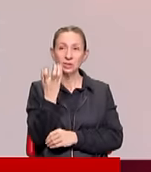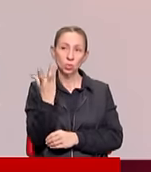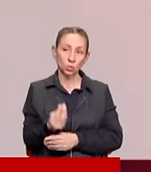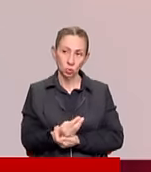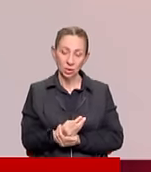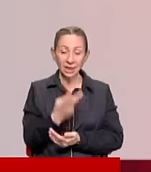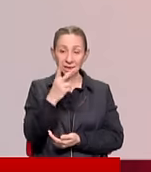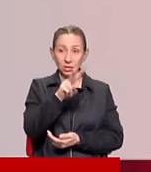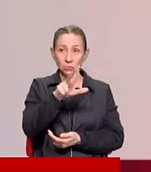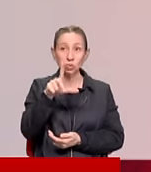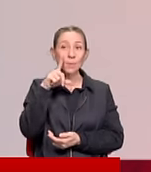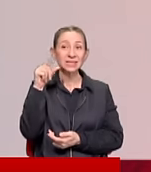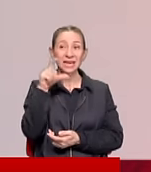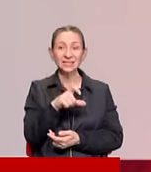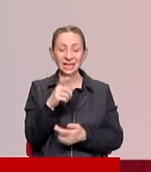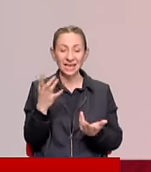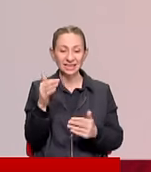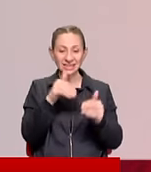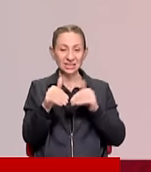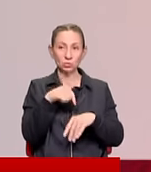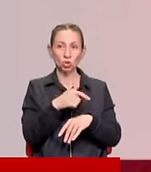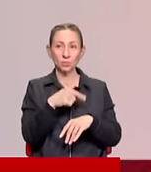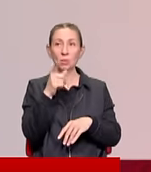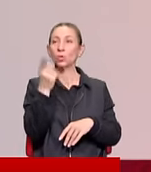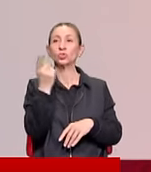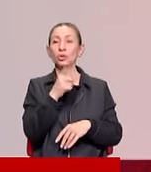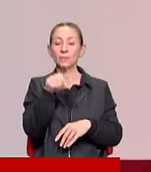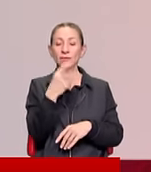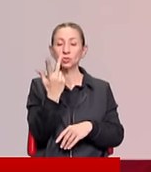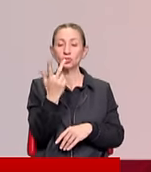çıktı. 2023 Mayıs ayında, yani seçim döneminde bu oran